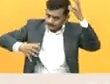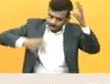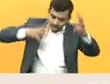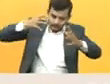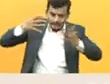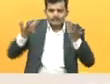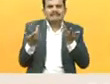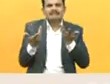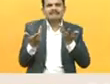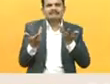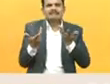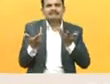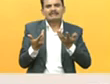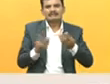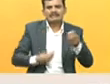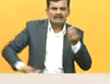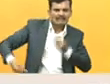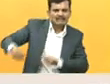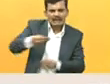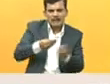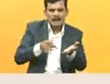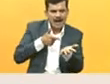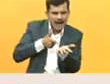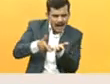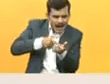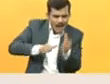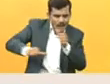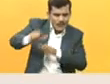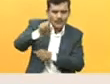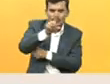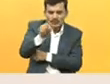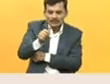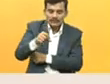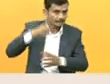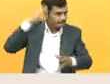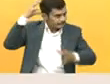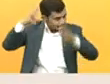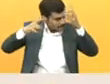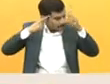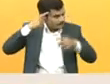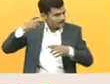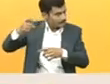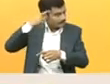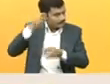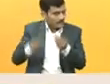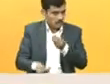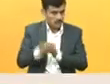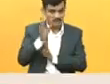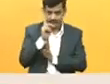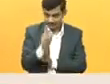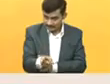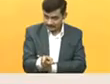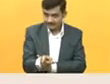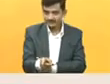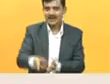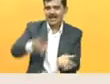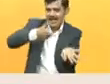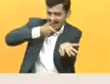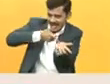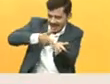के करीब 100 गांवों के लोग बहुत परेशान थे। लेकिन गांव